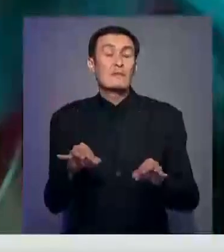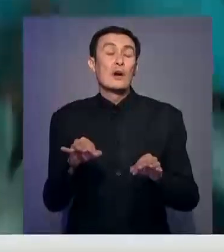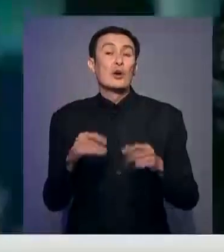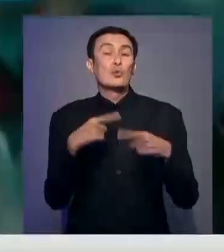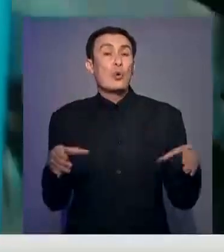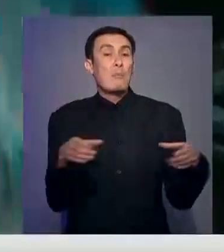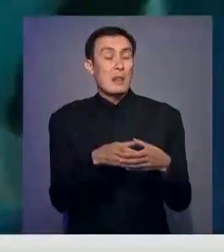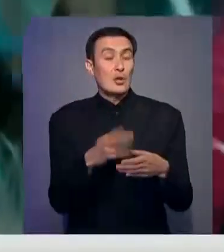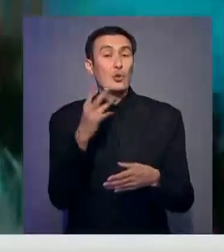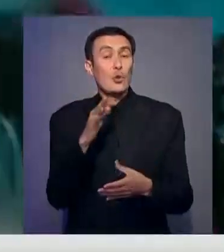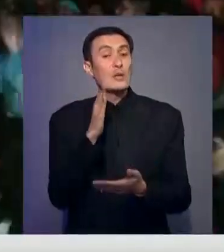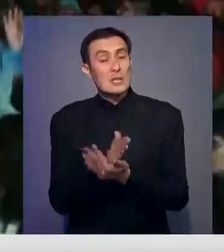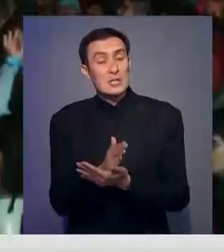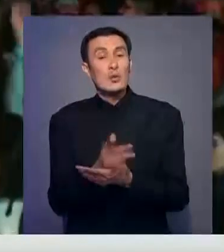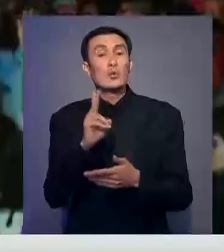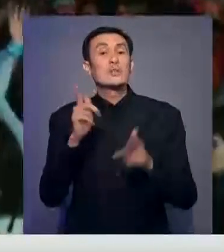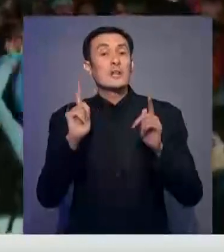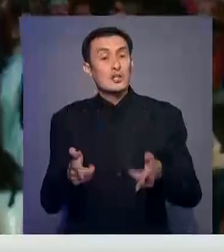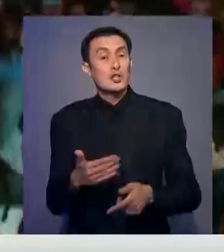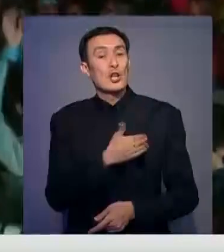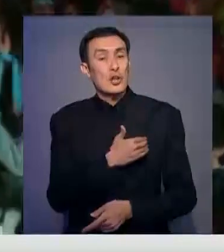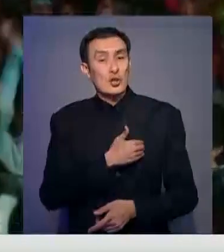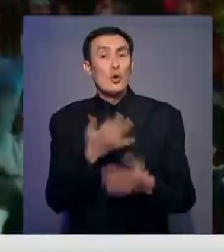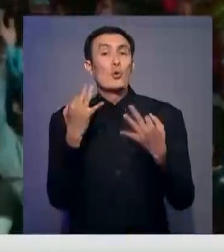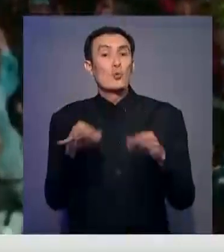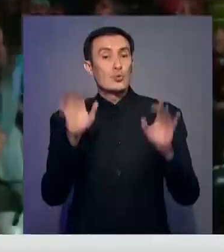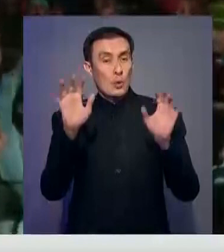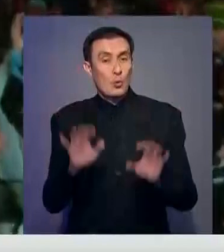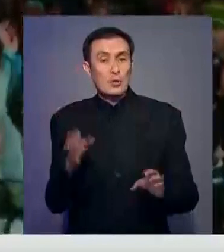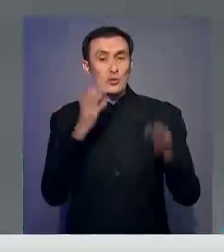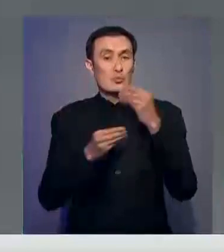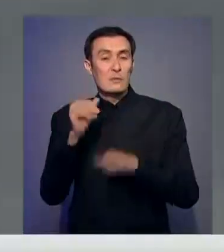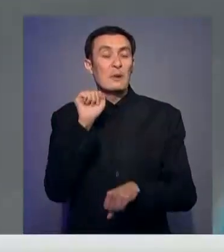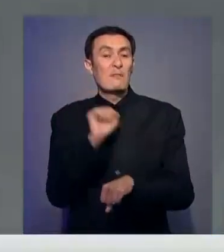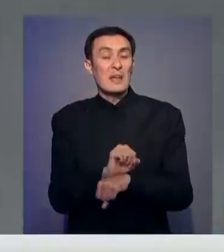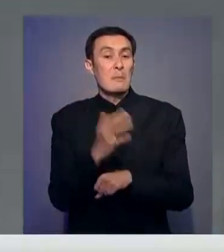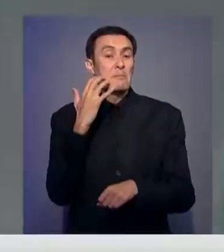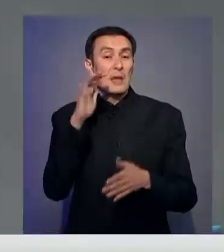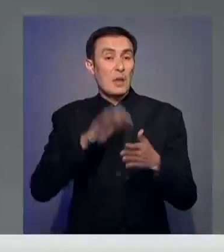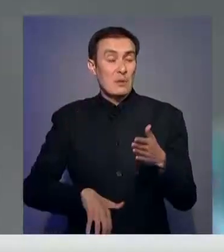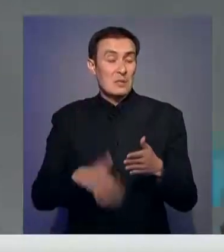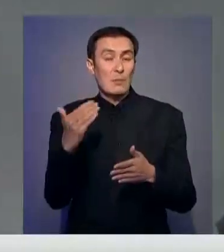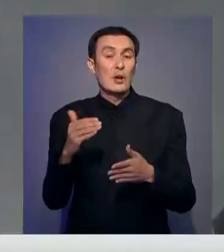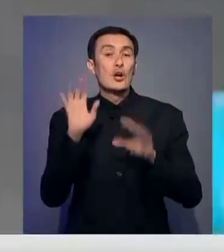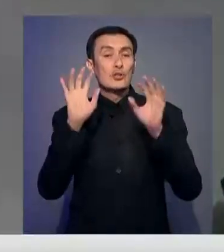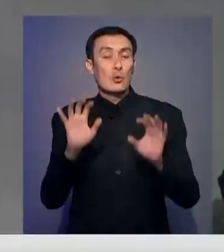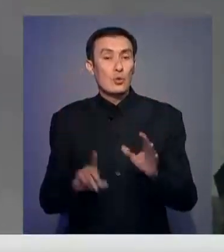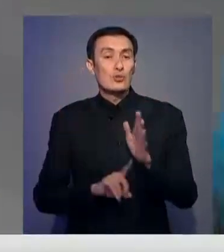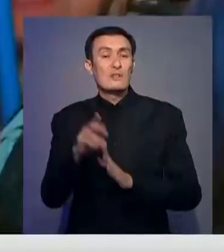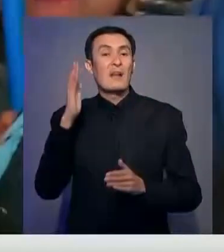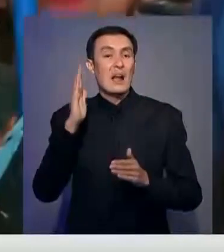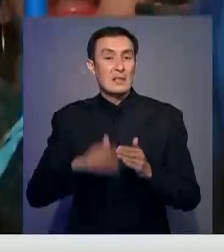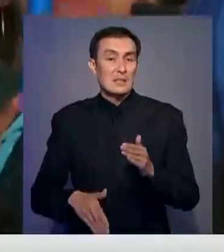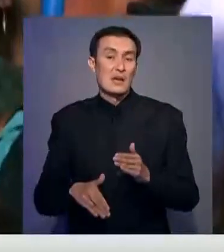Конгресса. Но есть и сторонники, желающие узаконить искусственное прерывание беременности. Законопроект, по их мнению, положит